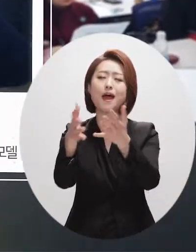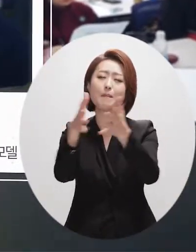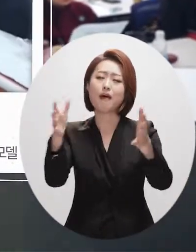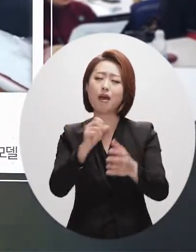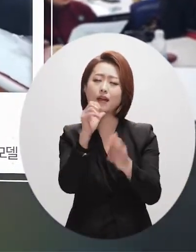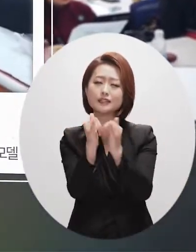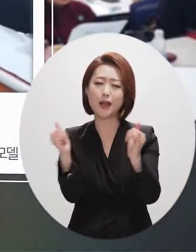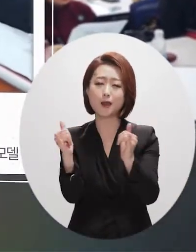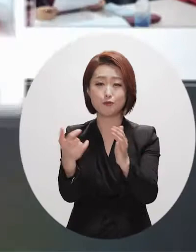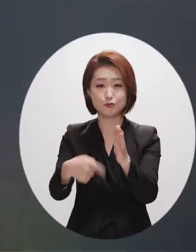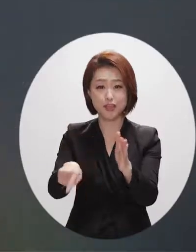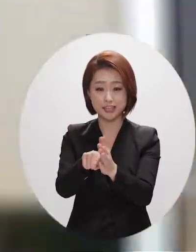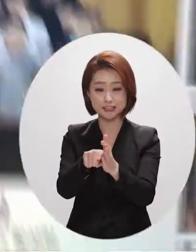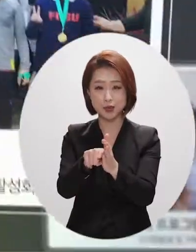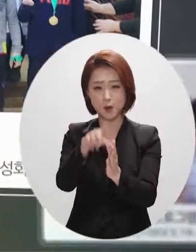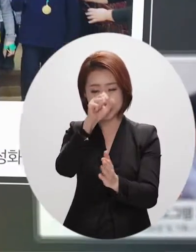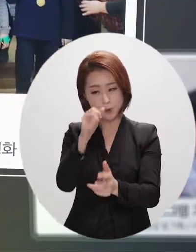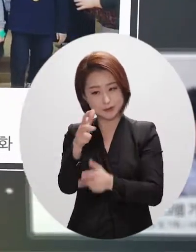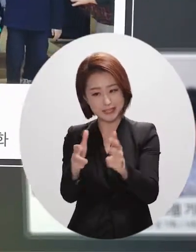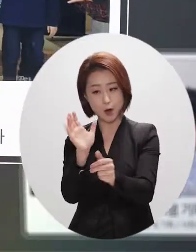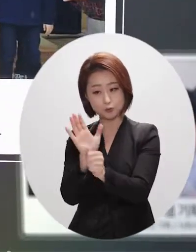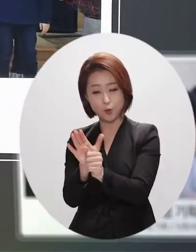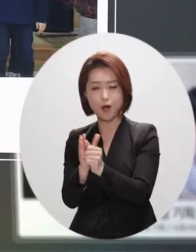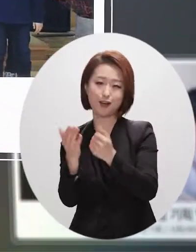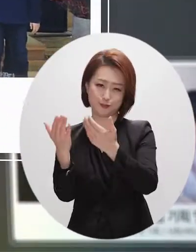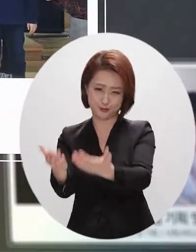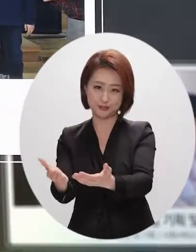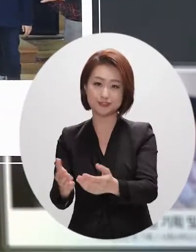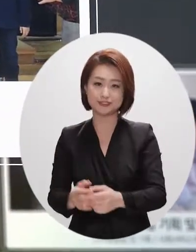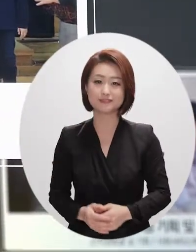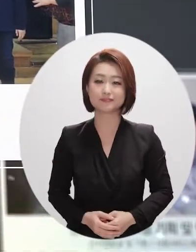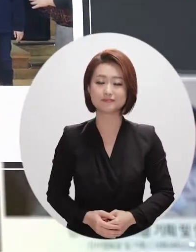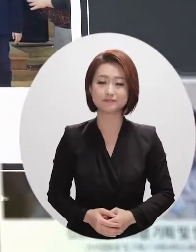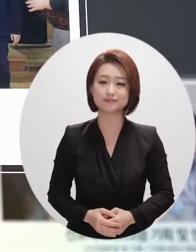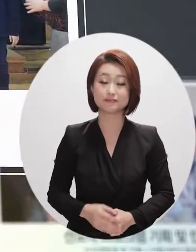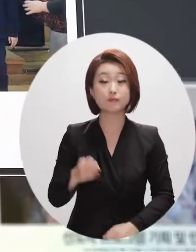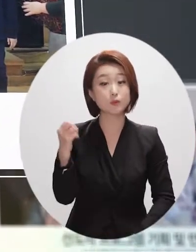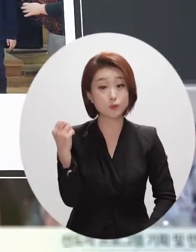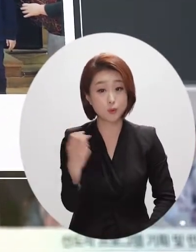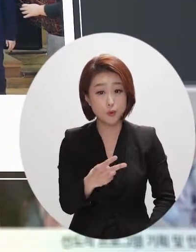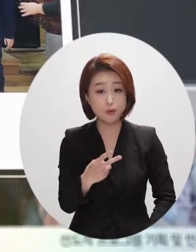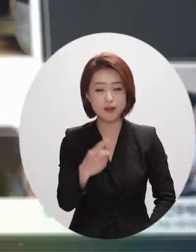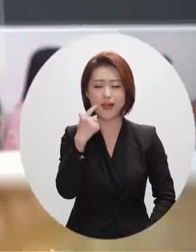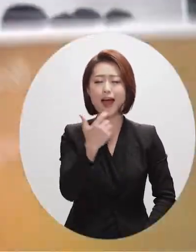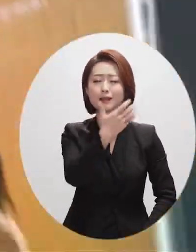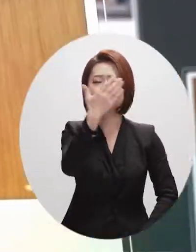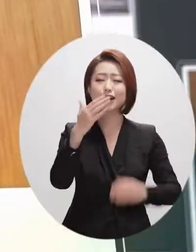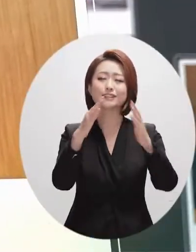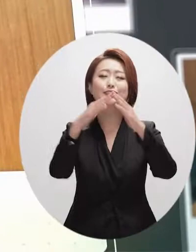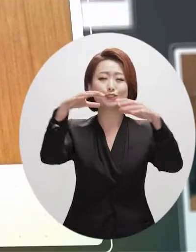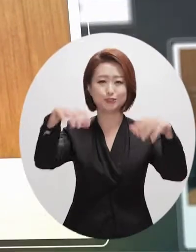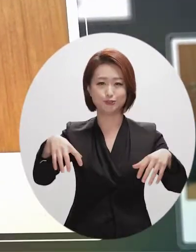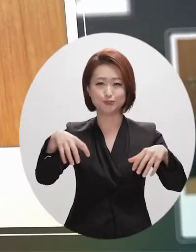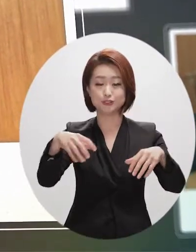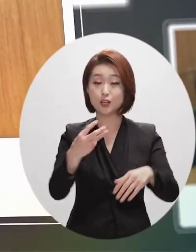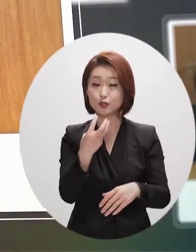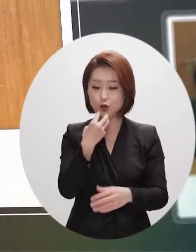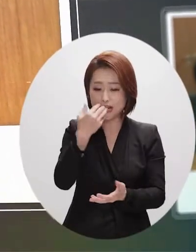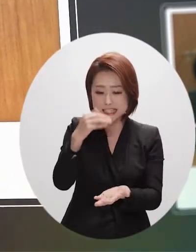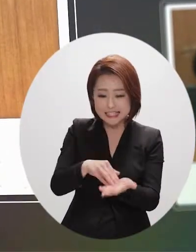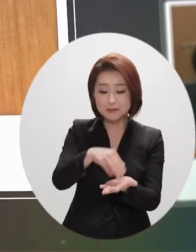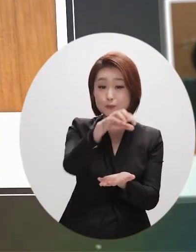임대단지 저소득 주민을 위한 경제모델 지원 사업을 추진하고 있습니다 또한 아름다운 이웃,